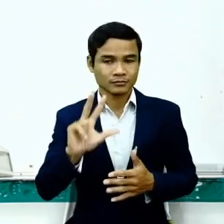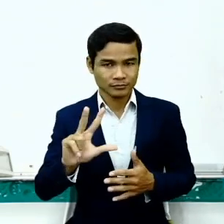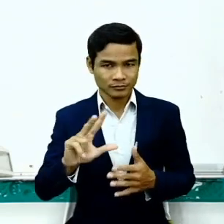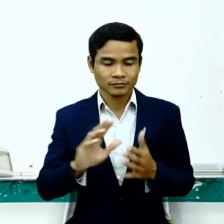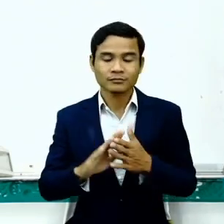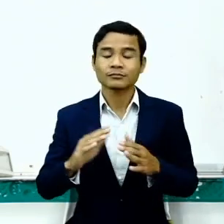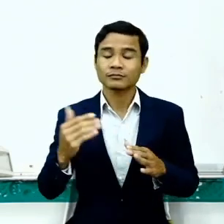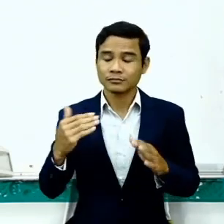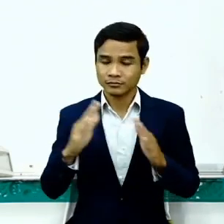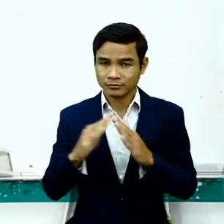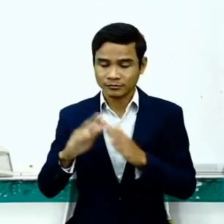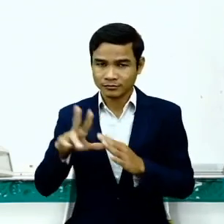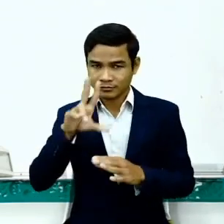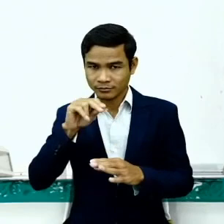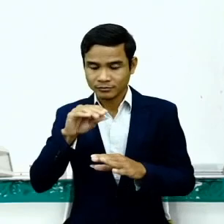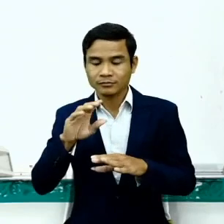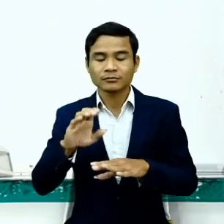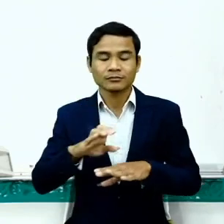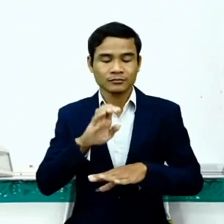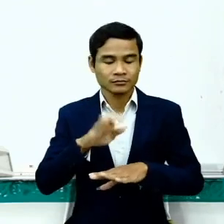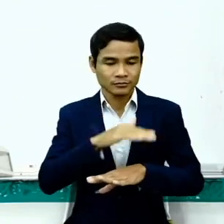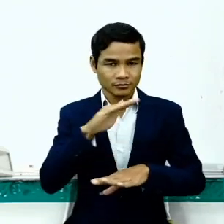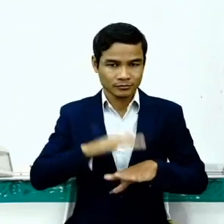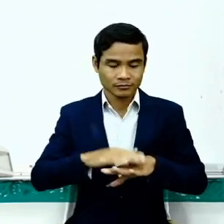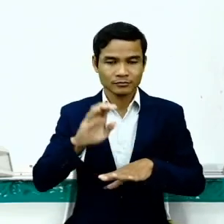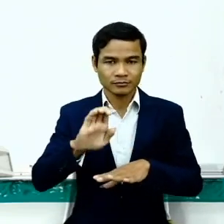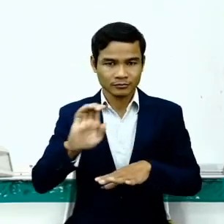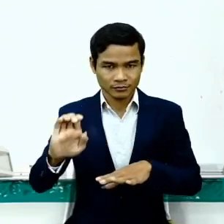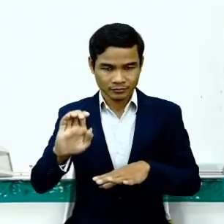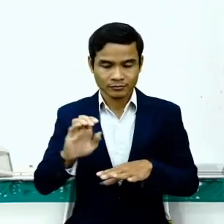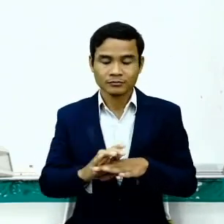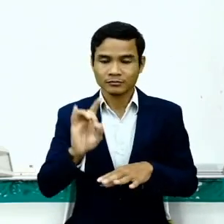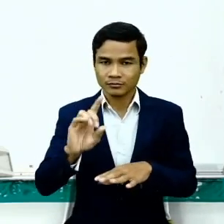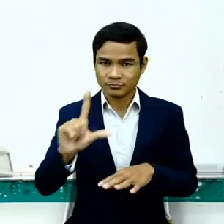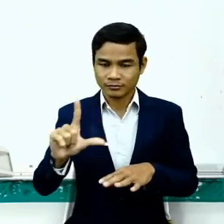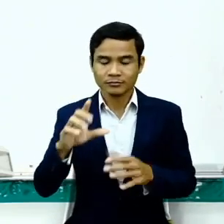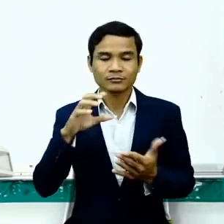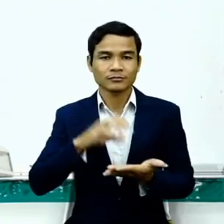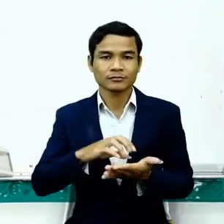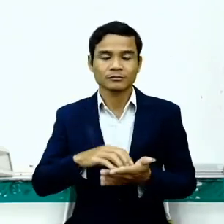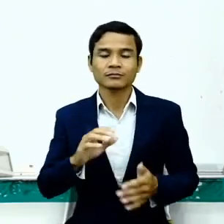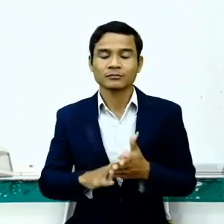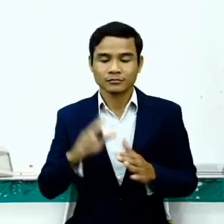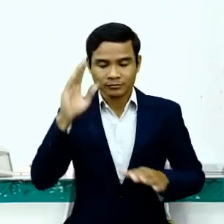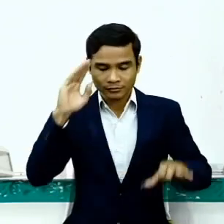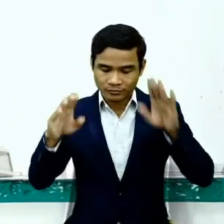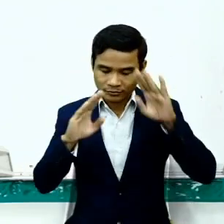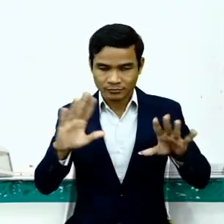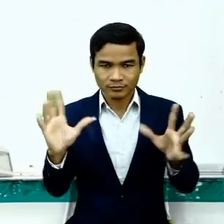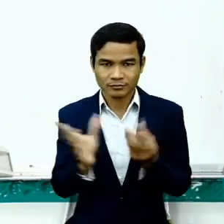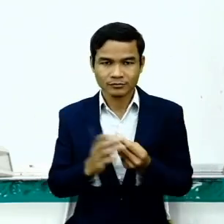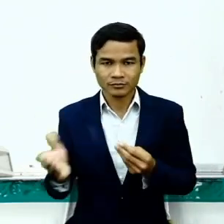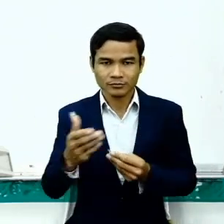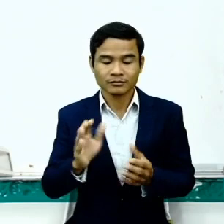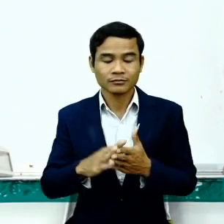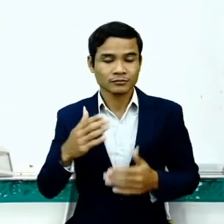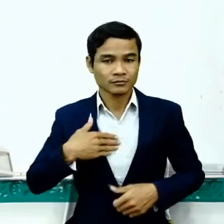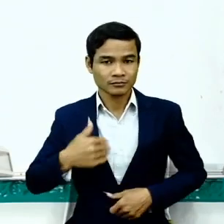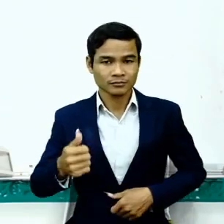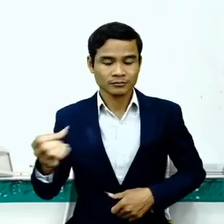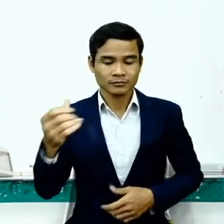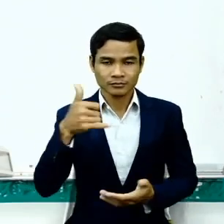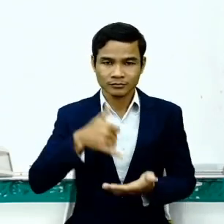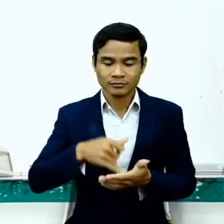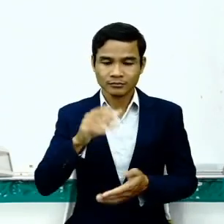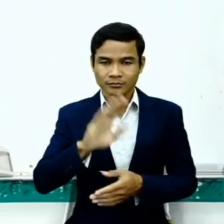thất nơi cơ nông phùm bởi tía sẵn cạch chồng cháy khăn bố sàn chế đi tình yêu bình bình. Chà xua xa đấy con đừng ọc nì sọc sạc bài tí thang